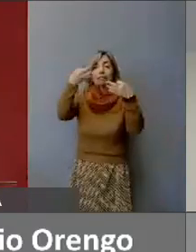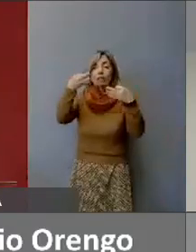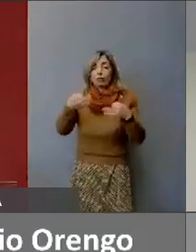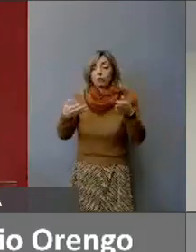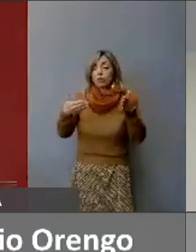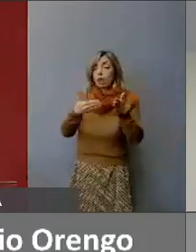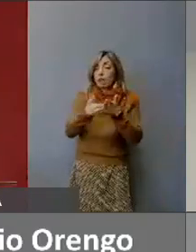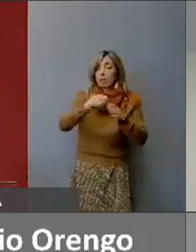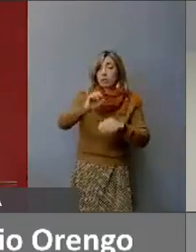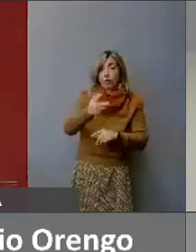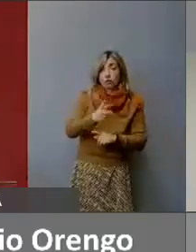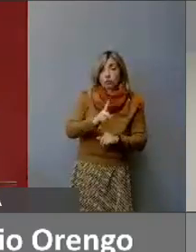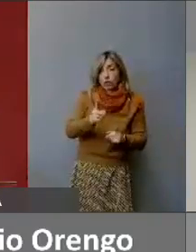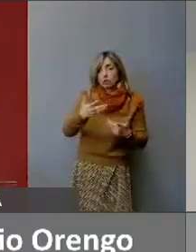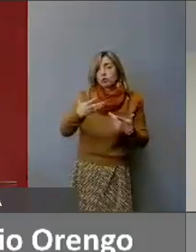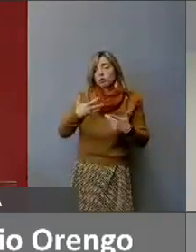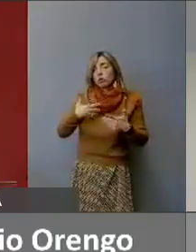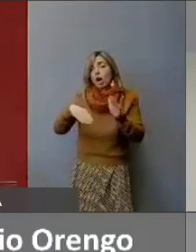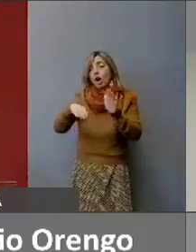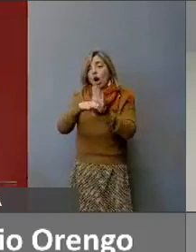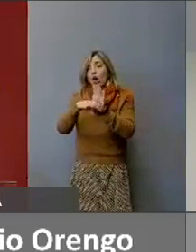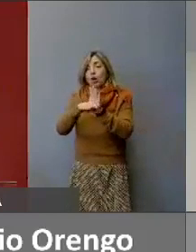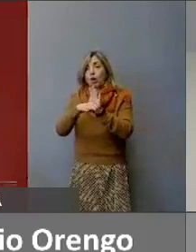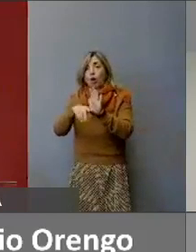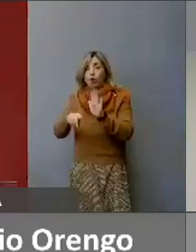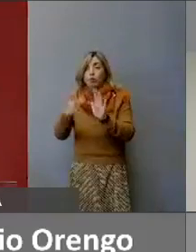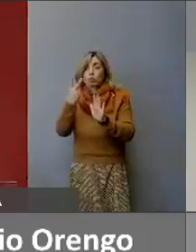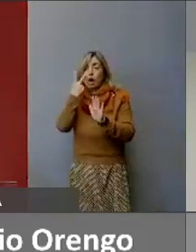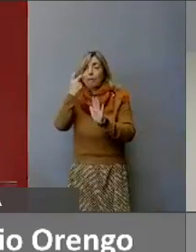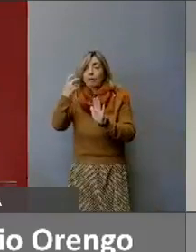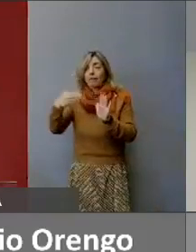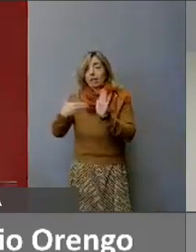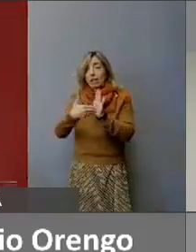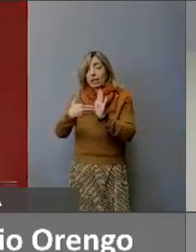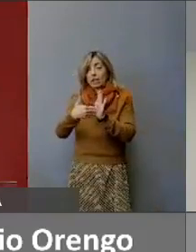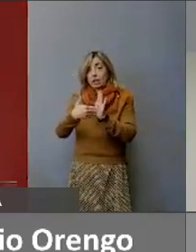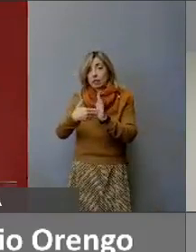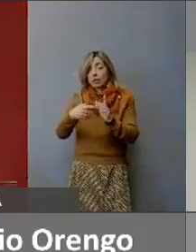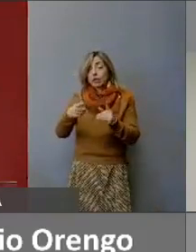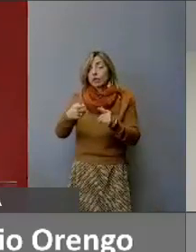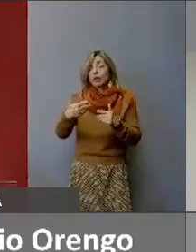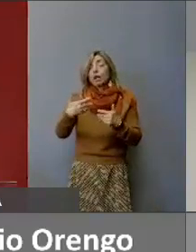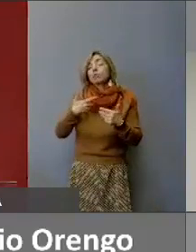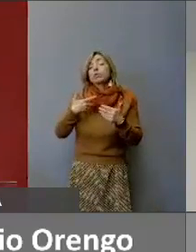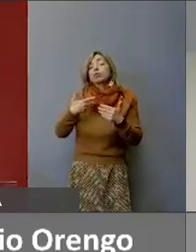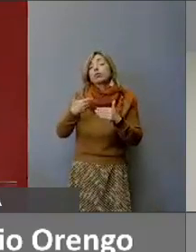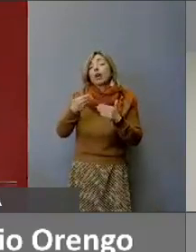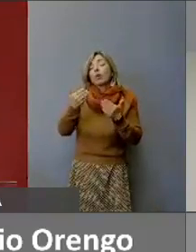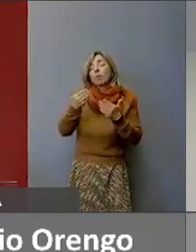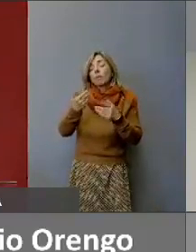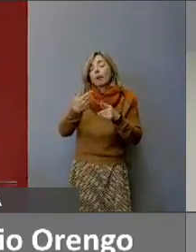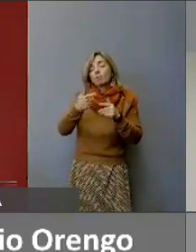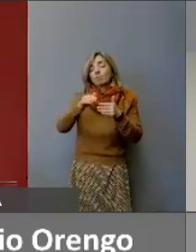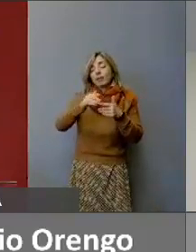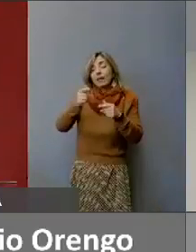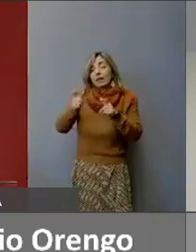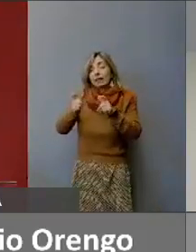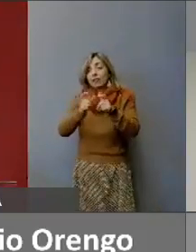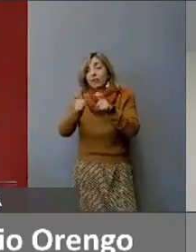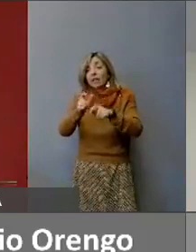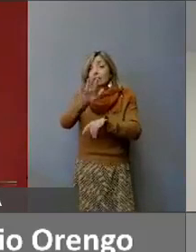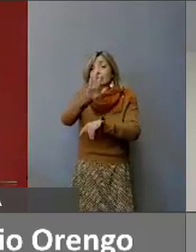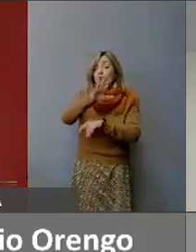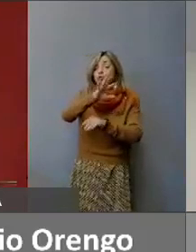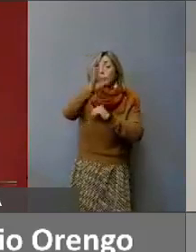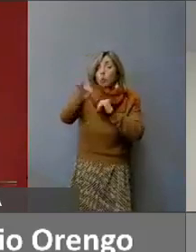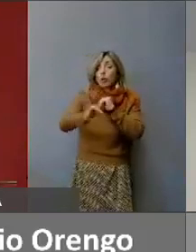legge dal codice e la la taratura e quella dei cinque chilometri orari o del 20 per